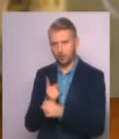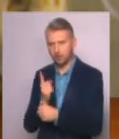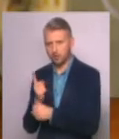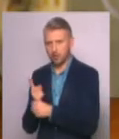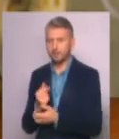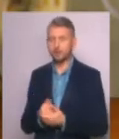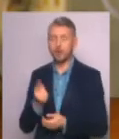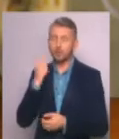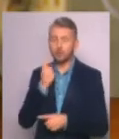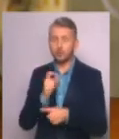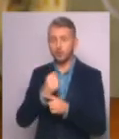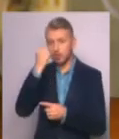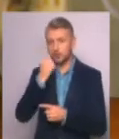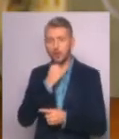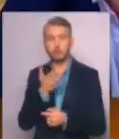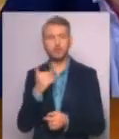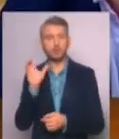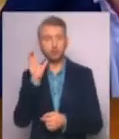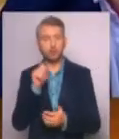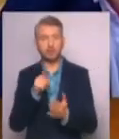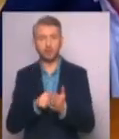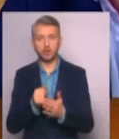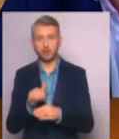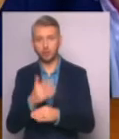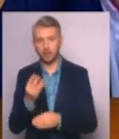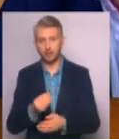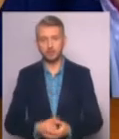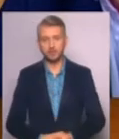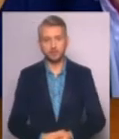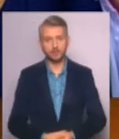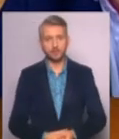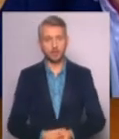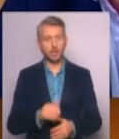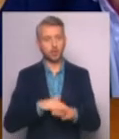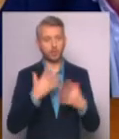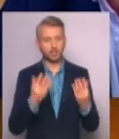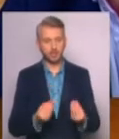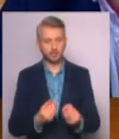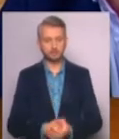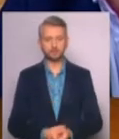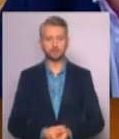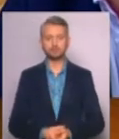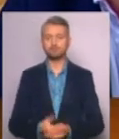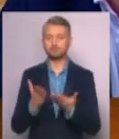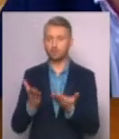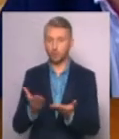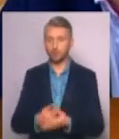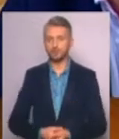Дуже дякую. Давайте послухаємо зараз запитання до вас. Добрий день. Добрий день. Добрий день. Прошу, будь